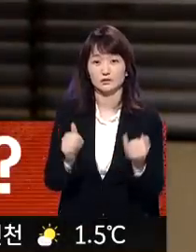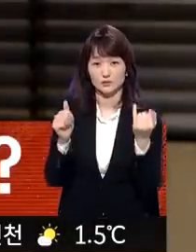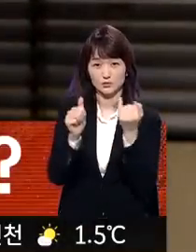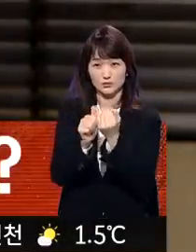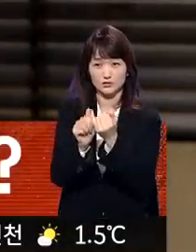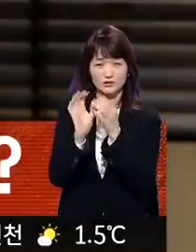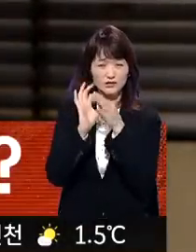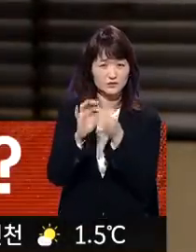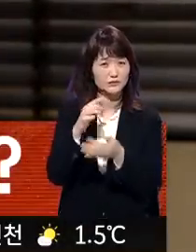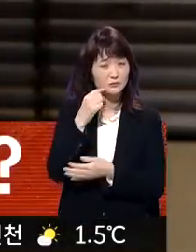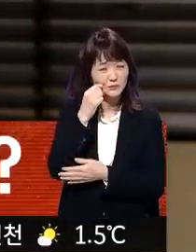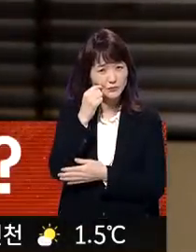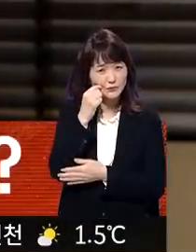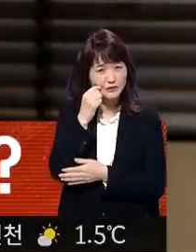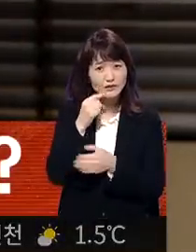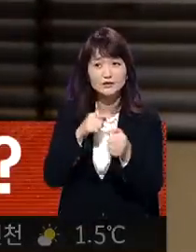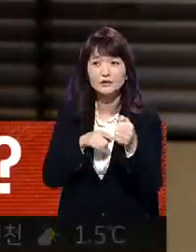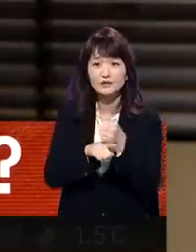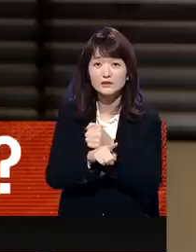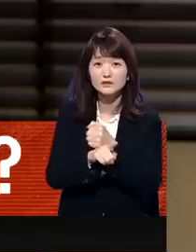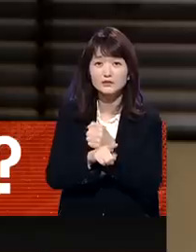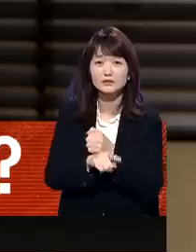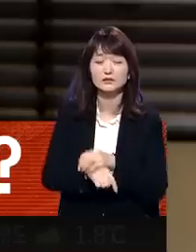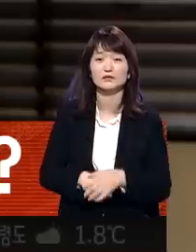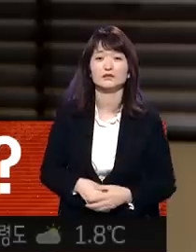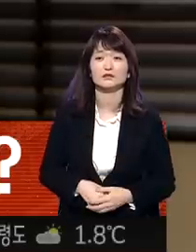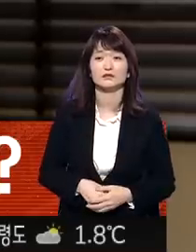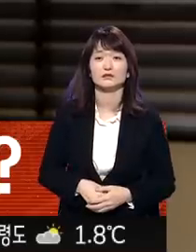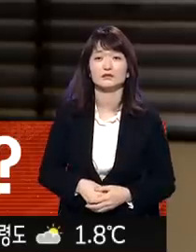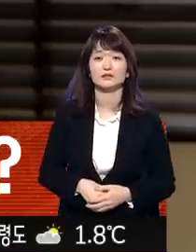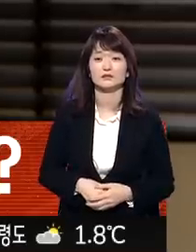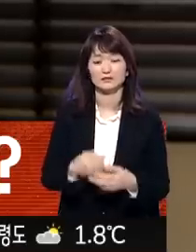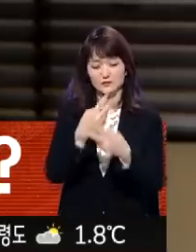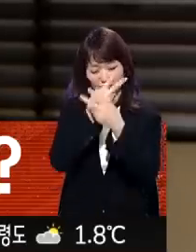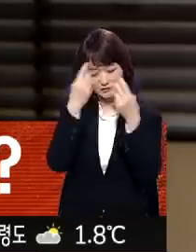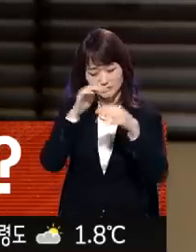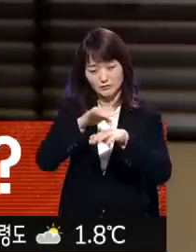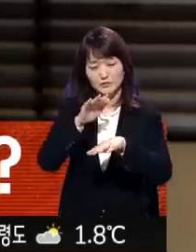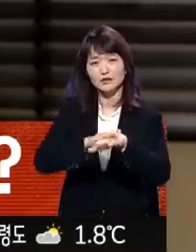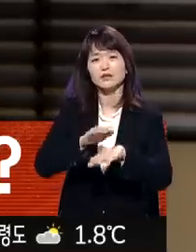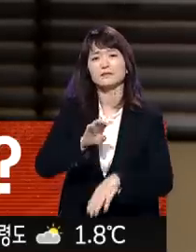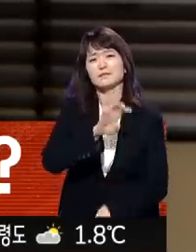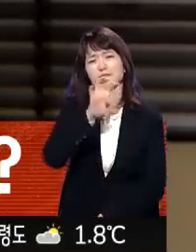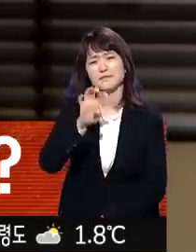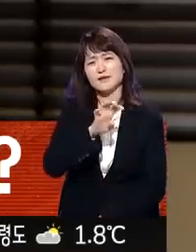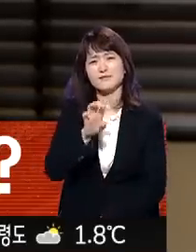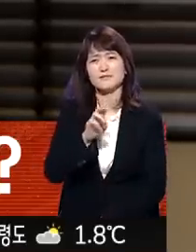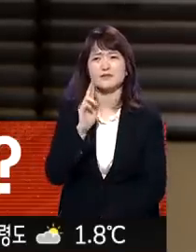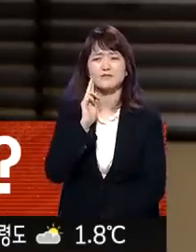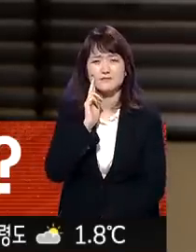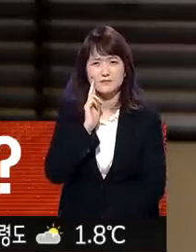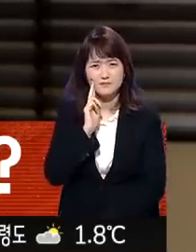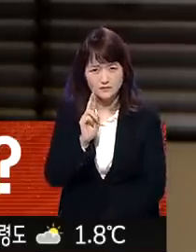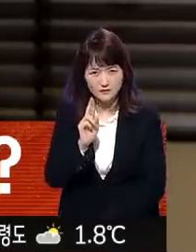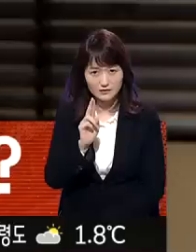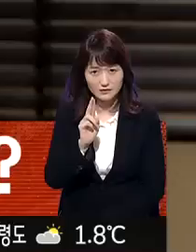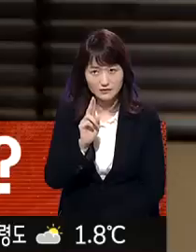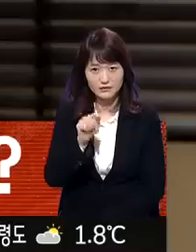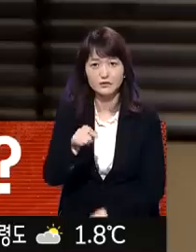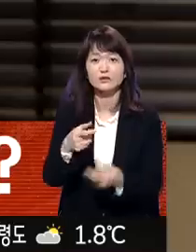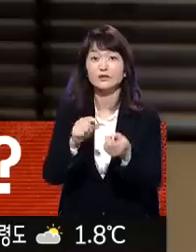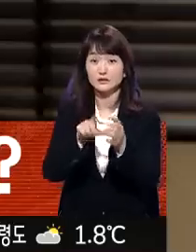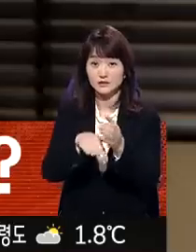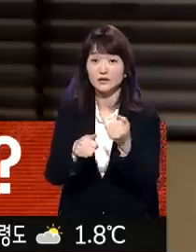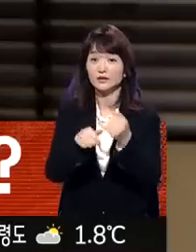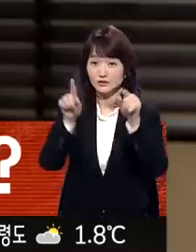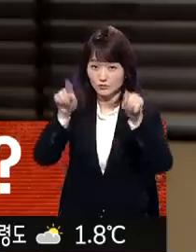수 없는 중대한 사유. 이게 계속 반복되고 반복돼서 뭔가 극단적인 상황까지 가버렸을 때 그럴 때는 이혼